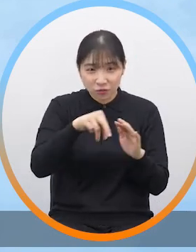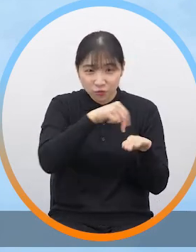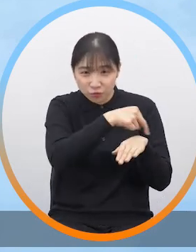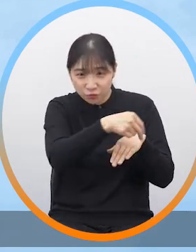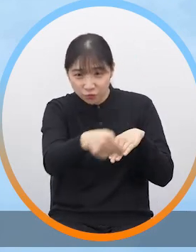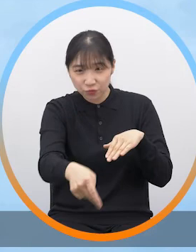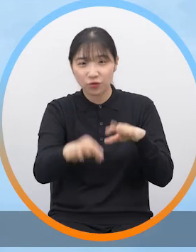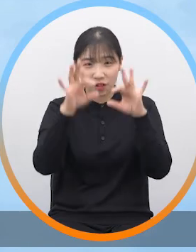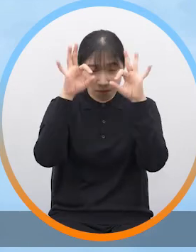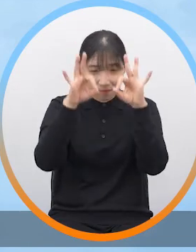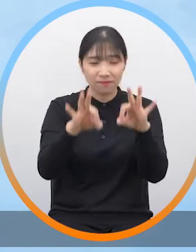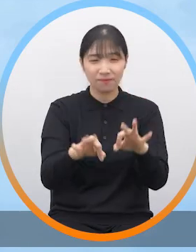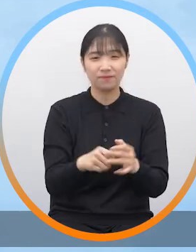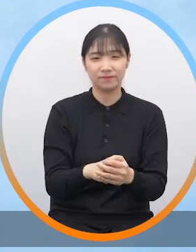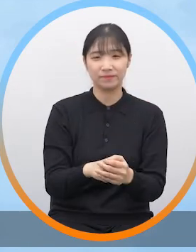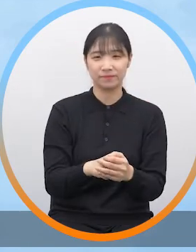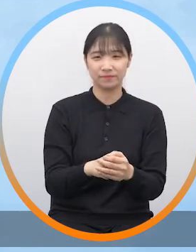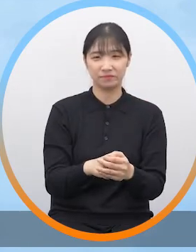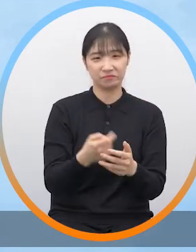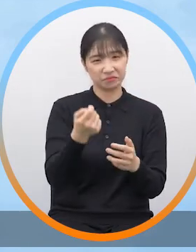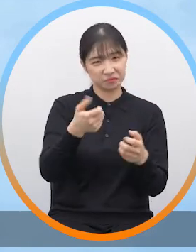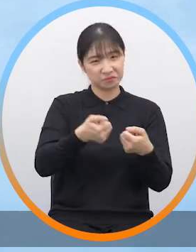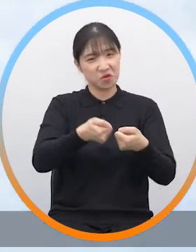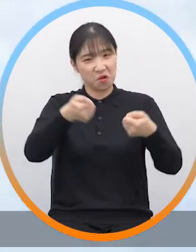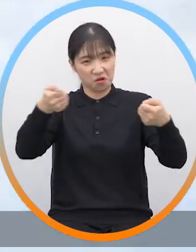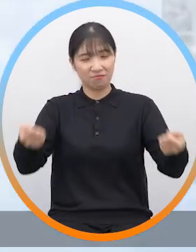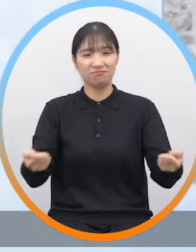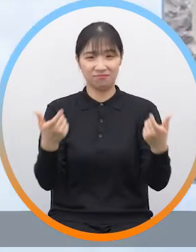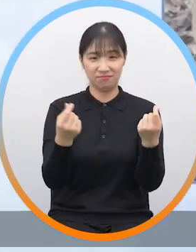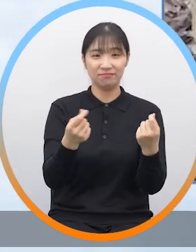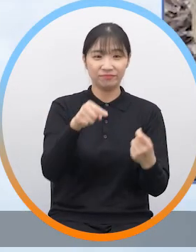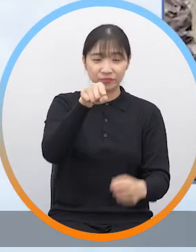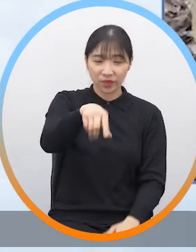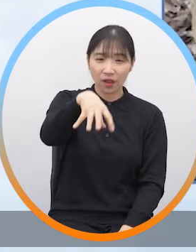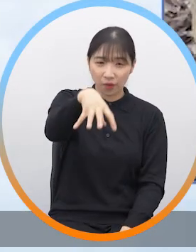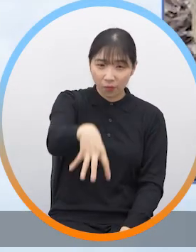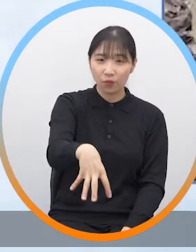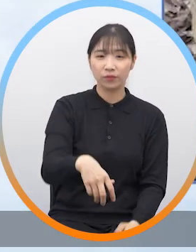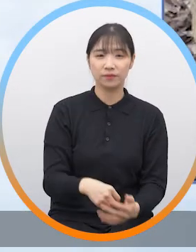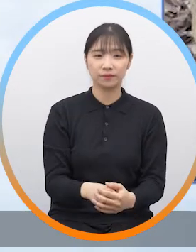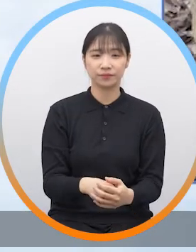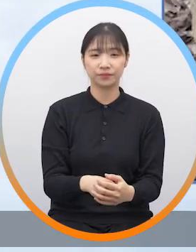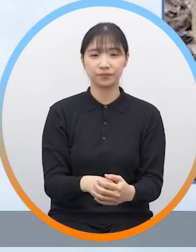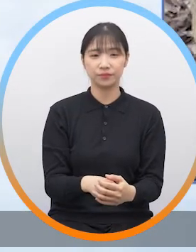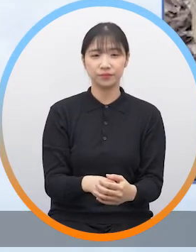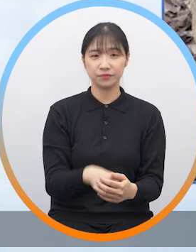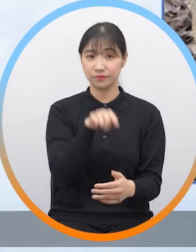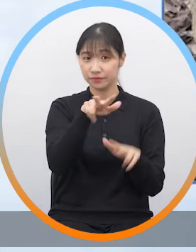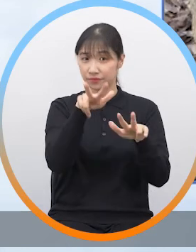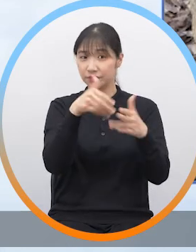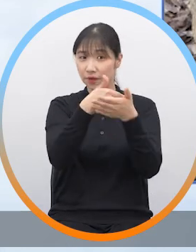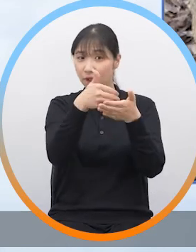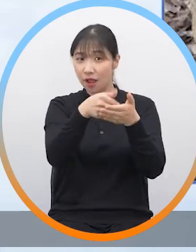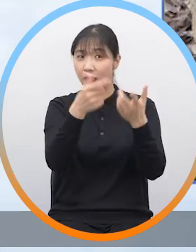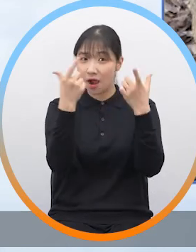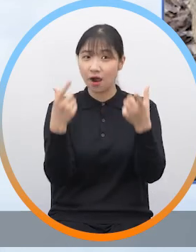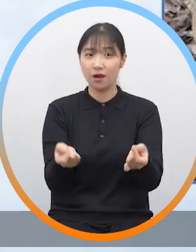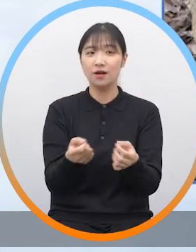내려오는 도갑사가 지금 많이 떨어져 있는 곳입니다. 그곳에 지금 화면에서 보는